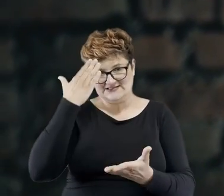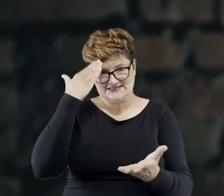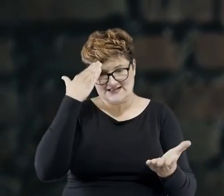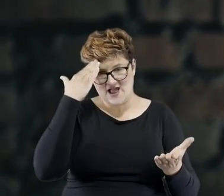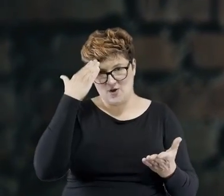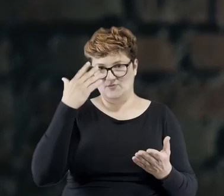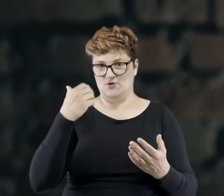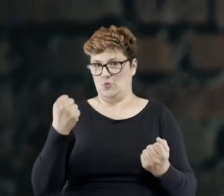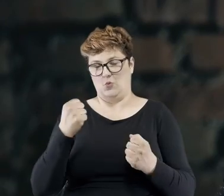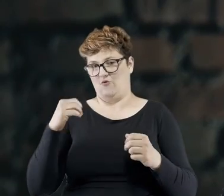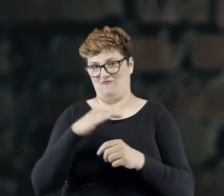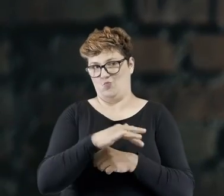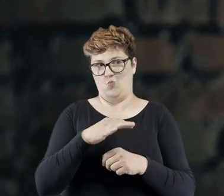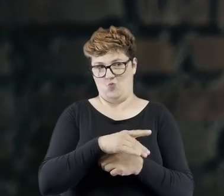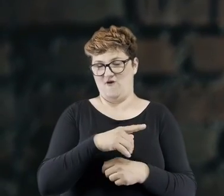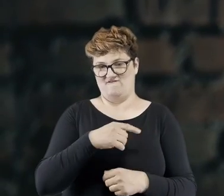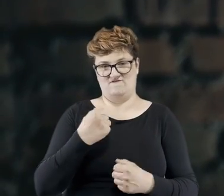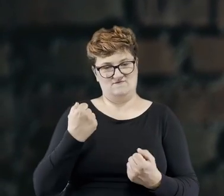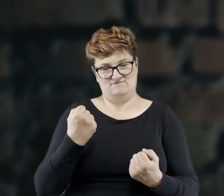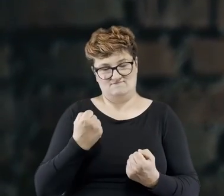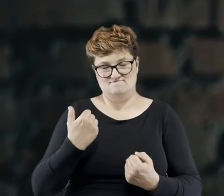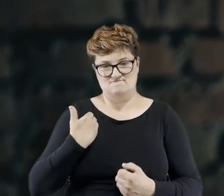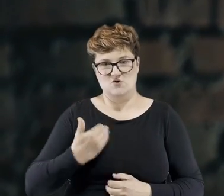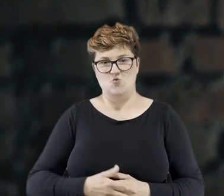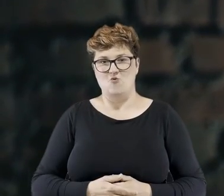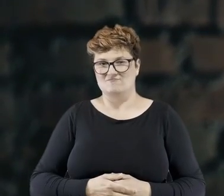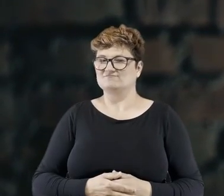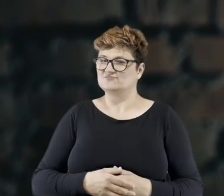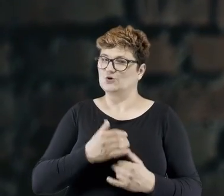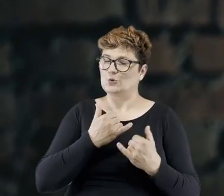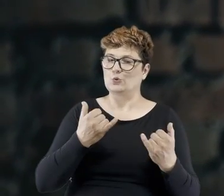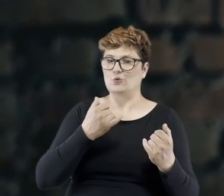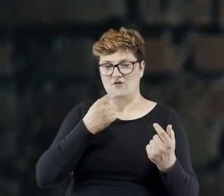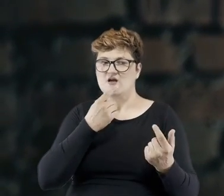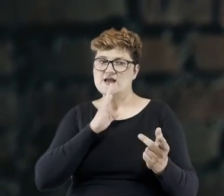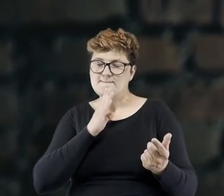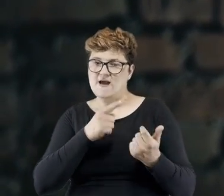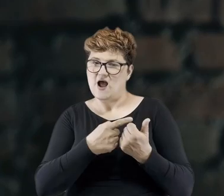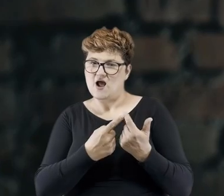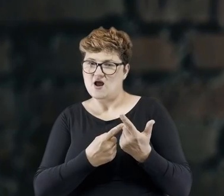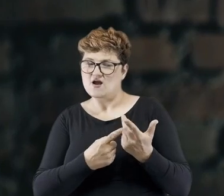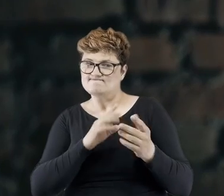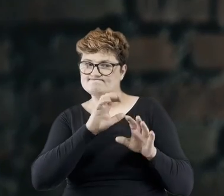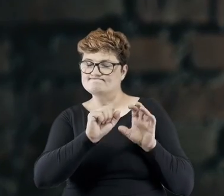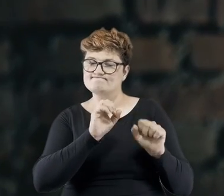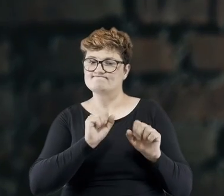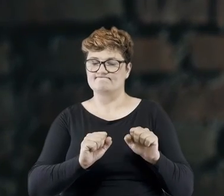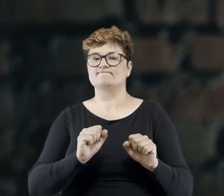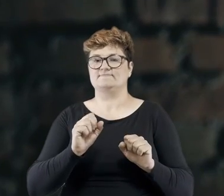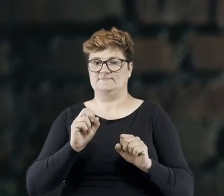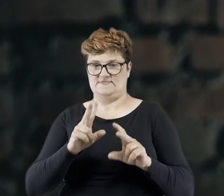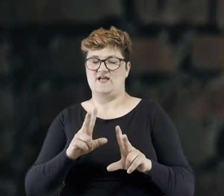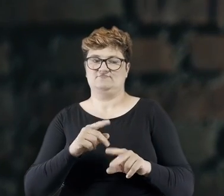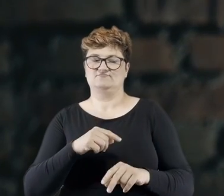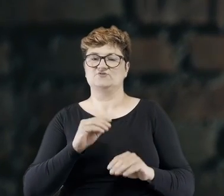Przybyszewską i miał duży wpływ na tych ludzi. No i właśnie z różnych takich sugestii, napomknięć jest mowa o tym,